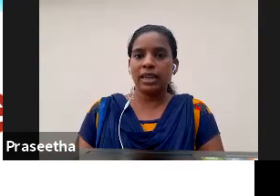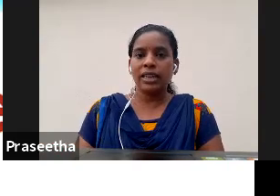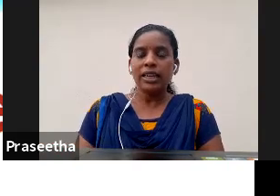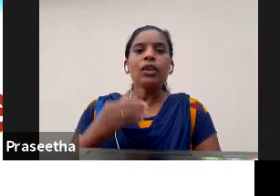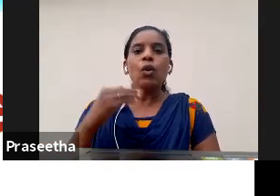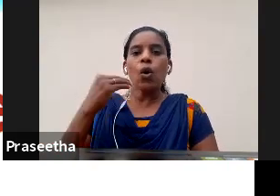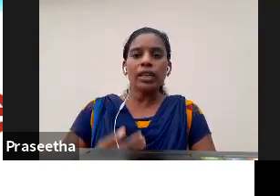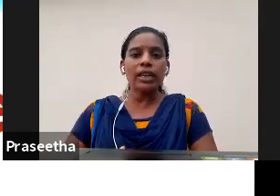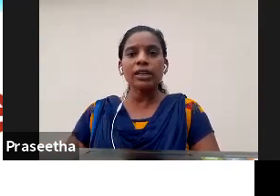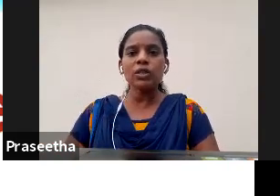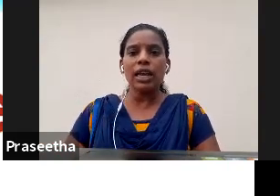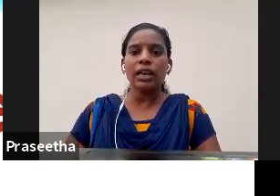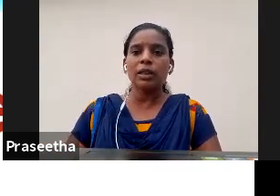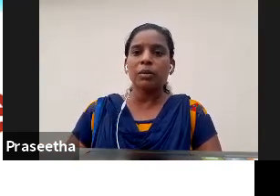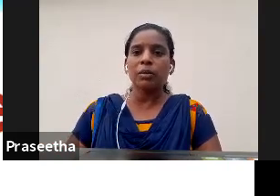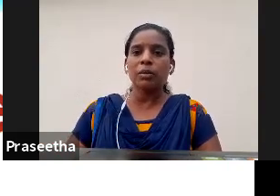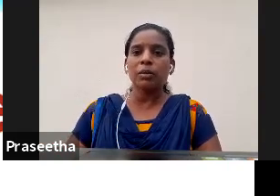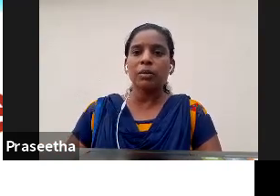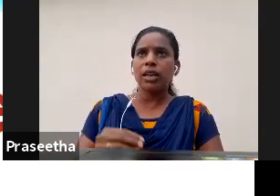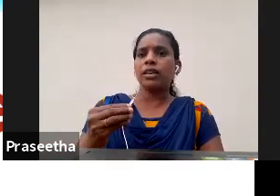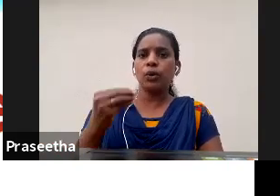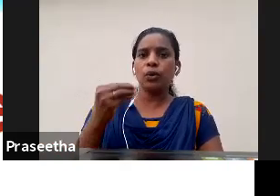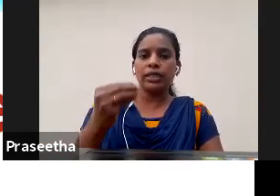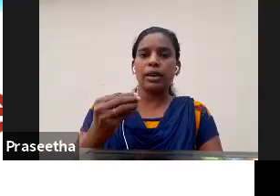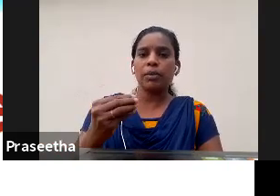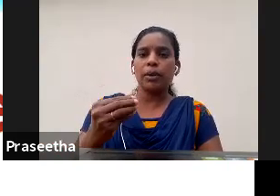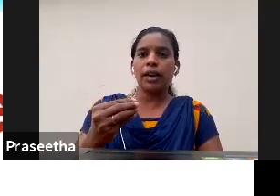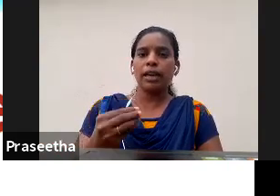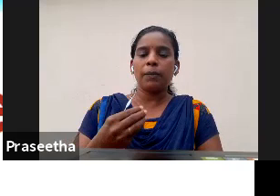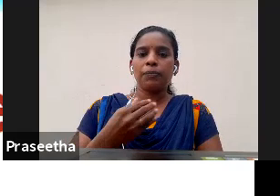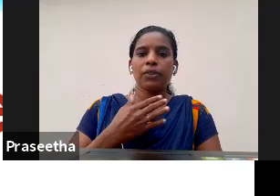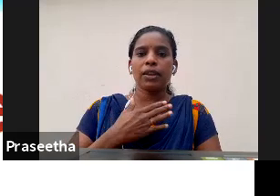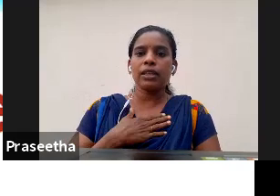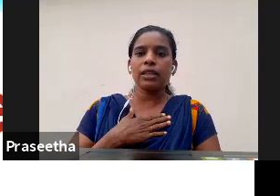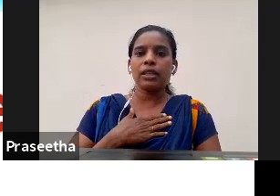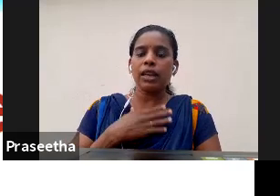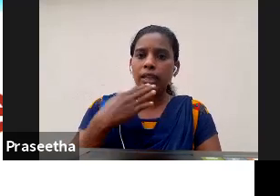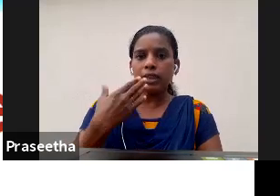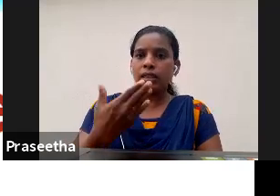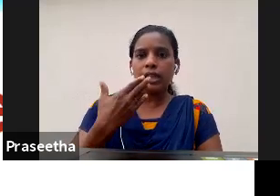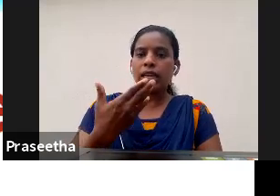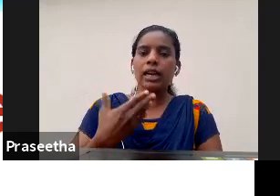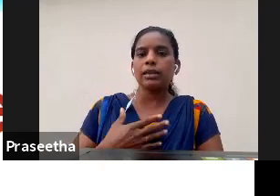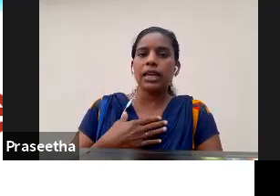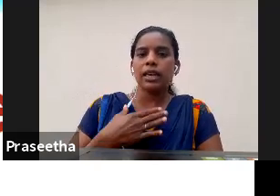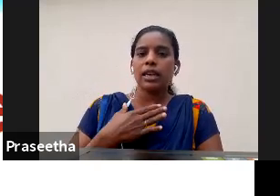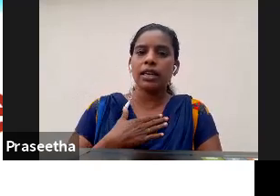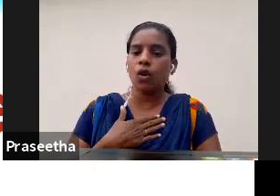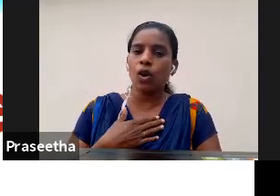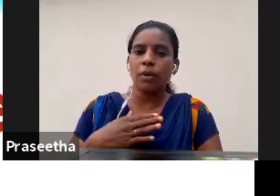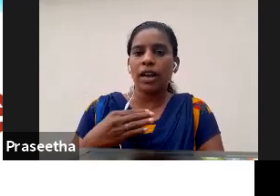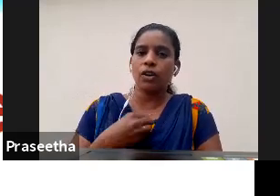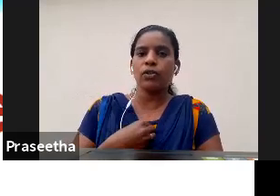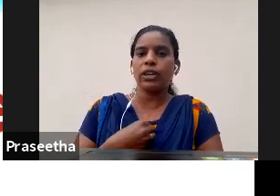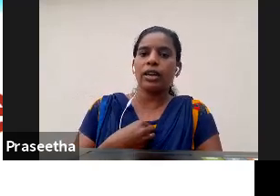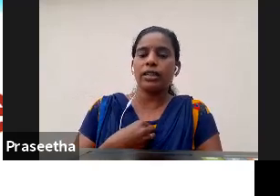സൈൻ. ഈ ഓൾട്ടർനേറ്റീവ് സൈൻ എന്ന് പറയുന്നത് ഞാൻ ഒരു എക്സാമ്പിൾ പറയുകയാണെങ്കിൽ എനിക്ക് സാധാരണ സംസാരിക്കാൻ കഴിയുന്ന